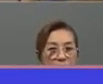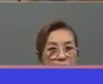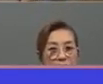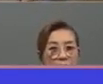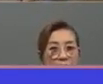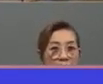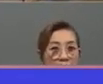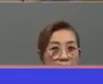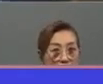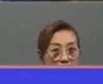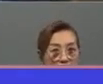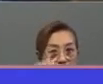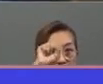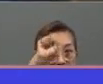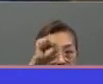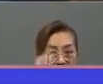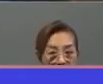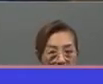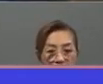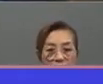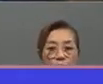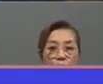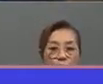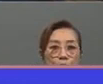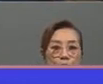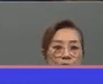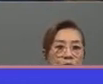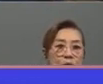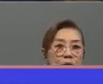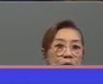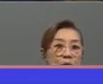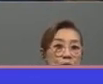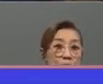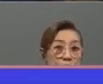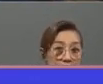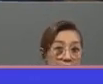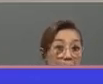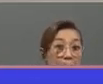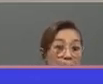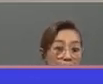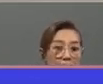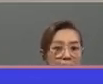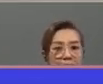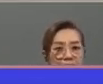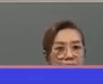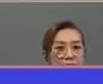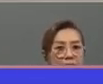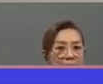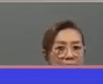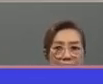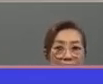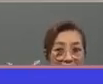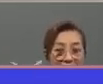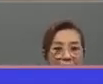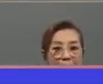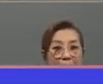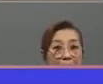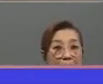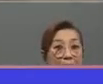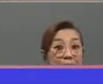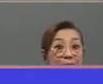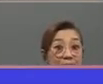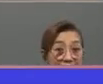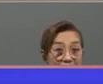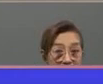เก็ให้ความสำคัญดูแลข้าราชการเกษียณด้วยที่ได้รับเบี้ยหวัดบำนานอีกด้วยซึ่งเมีการออกพระราชกฤษฎีกาเงิน